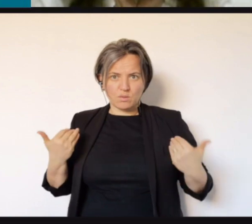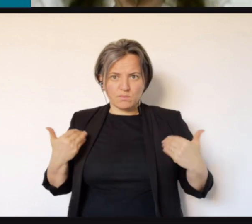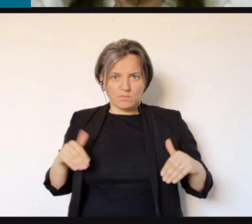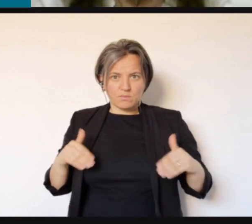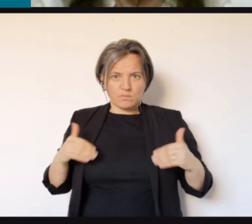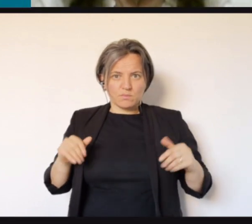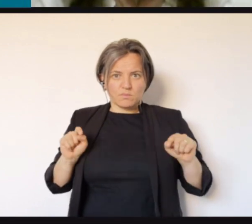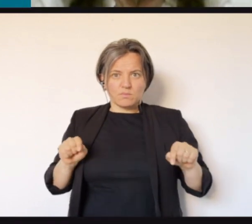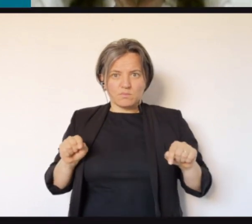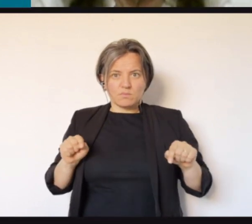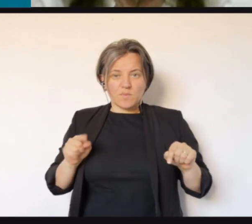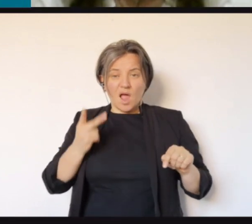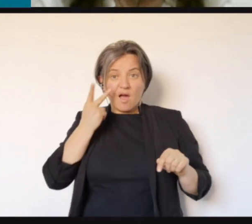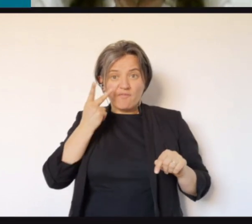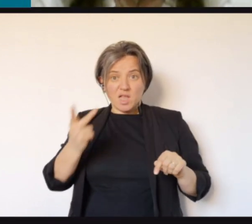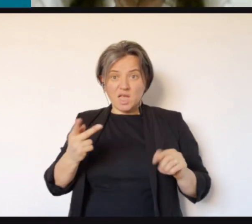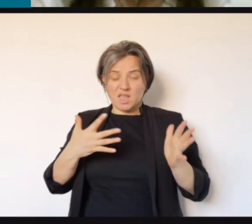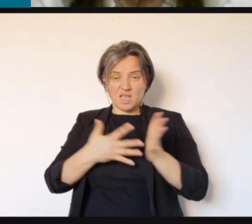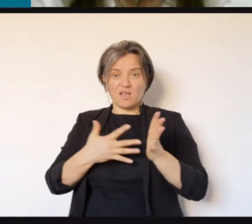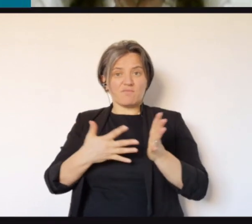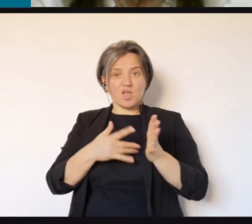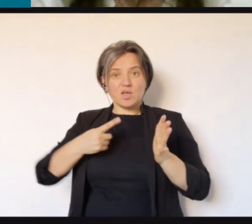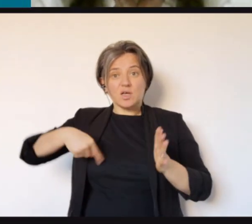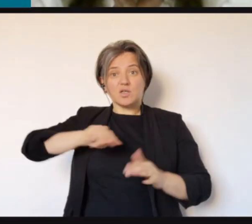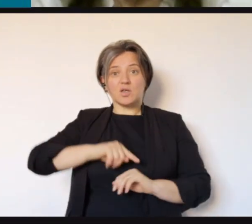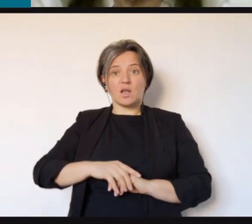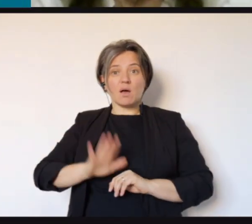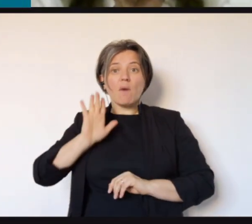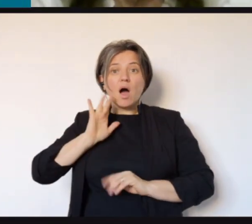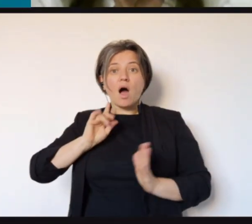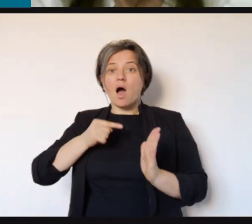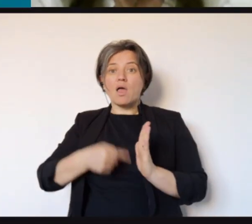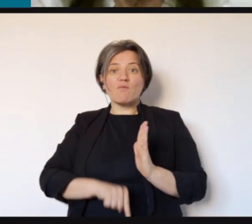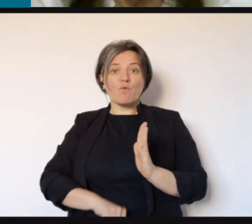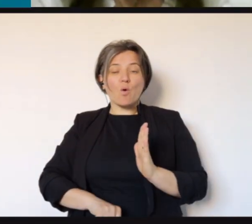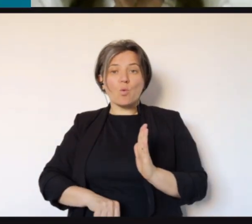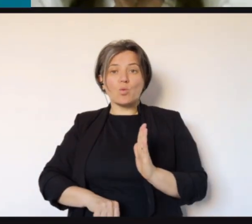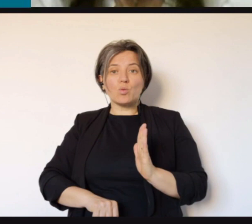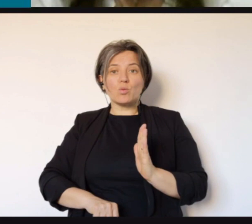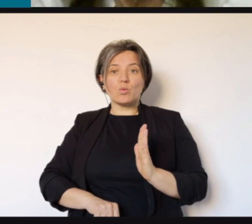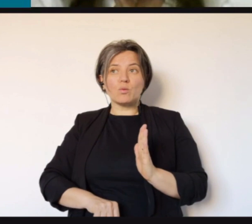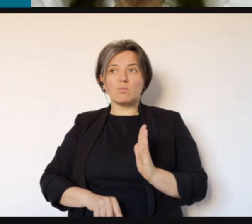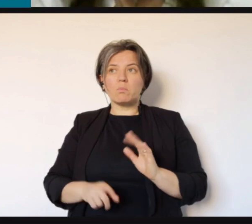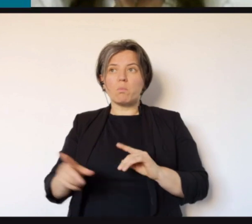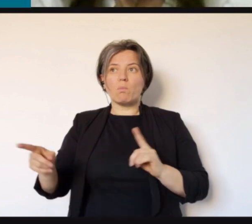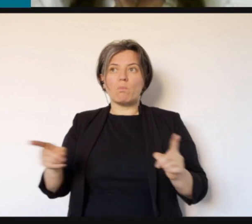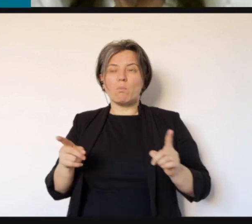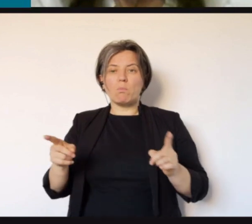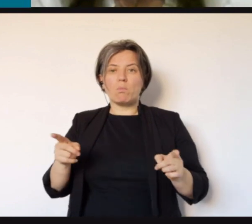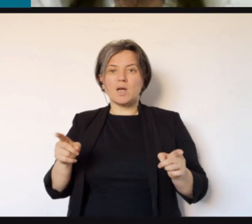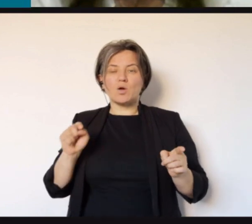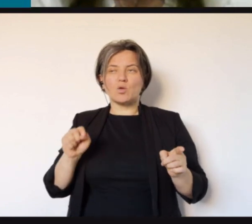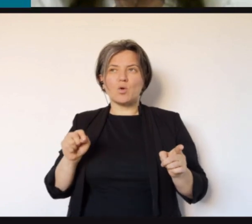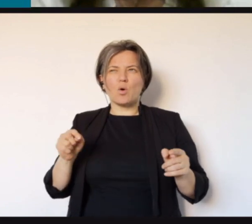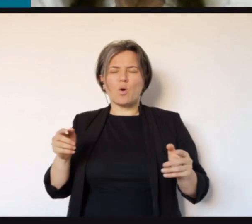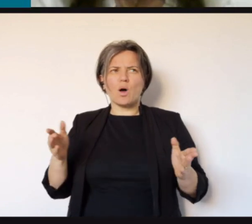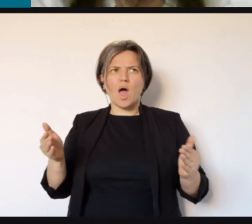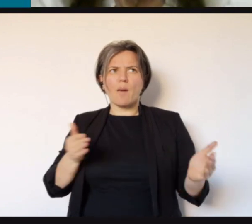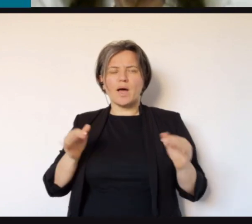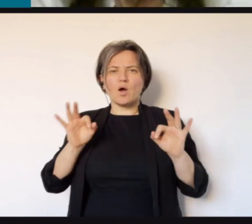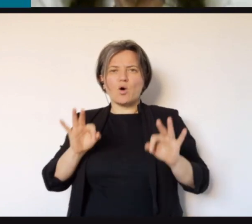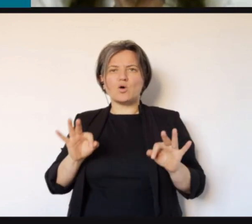che facciamo fatica a vederlo, però in fondo, in un momento di